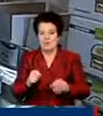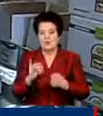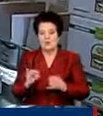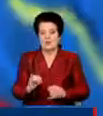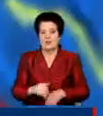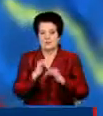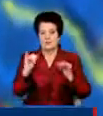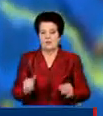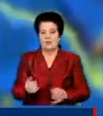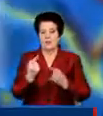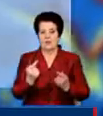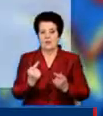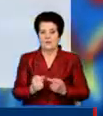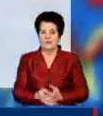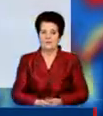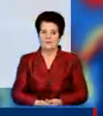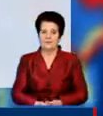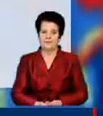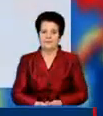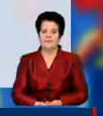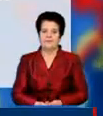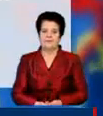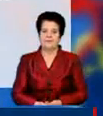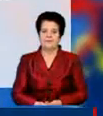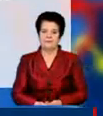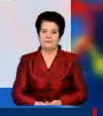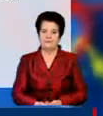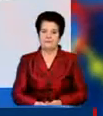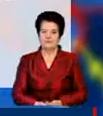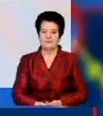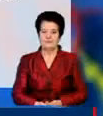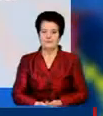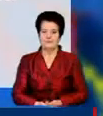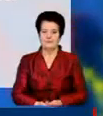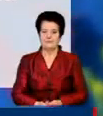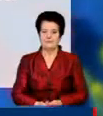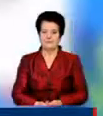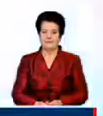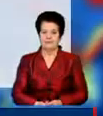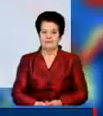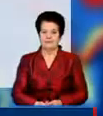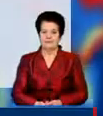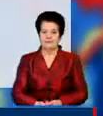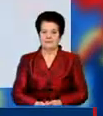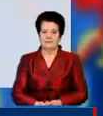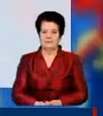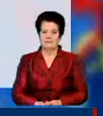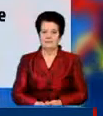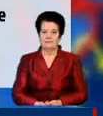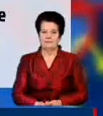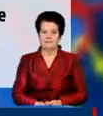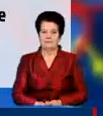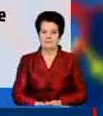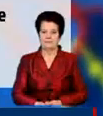dezvoltării durabile. Deși DCFTA creează oportunități pentru producătorii din Republica Moldova, structura exporturilor denotă o dependență majoră de